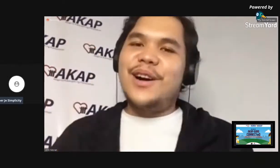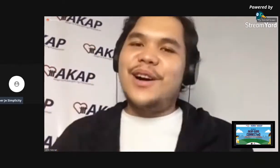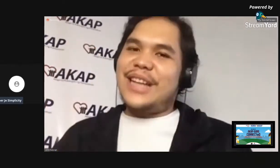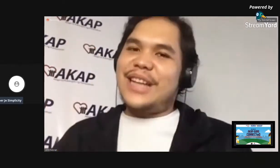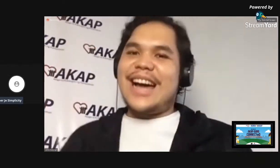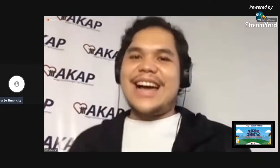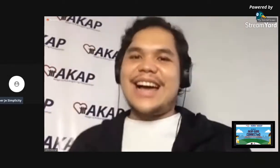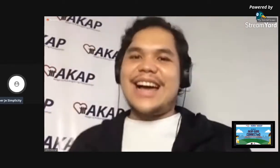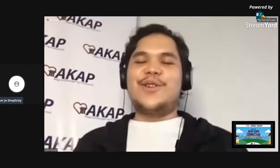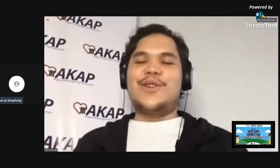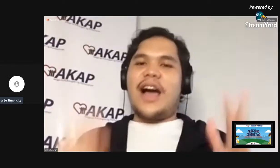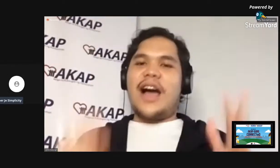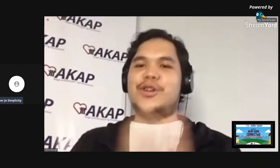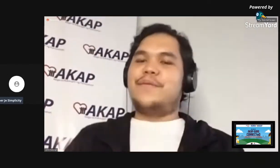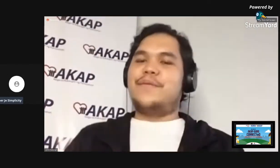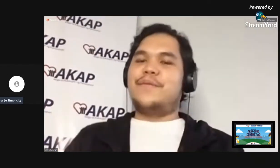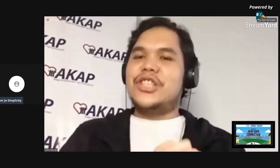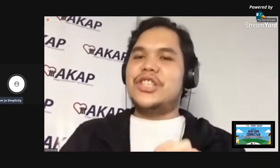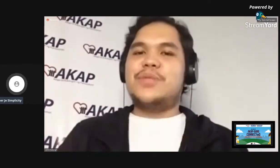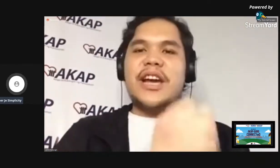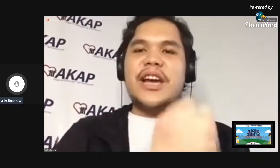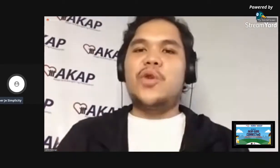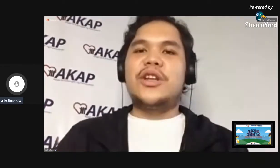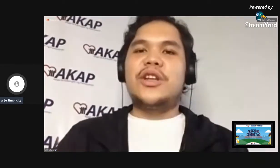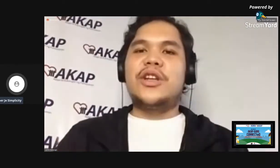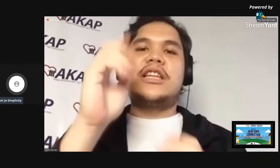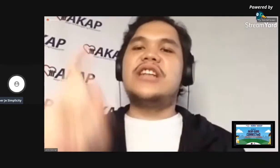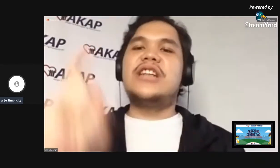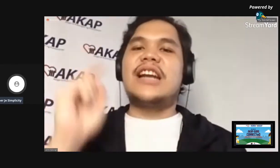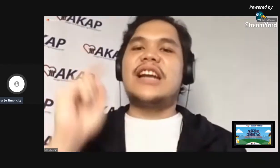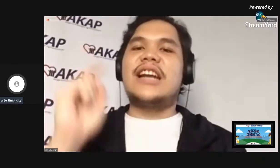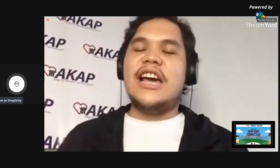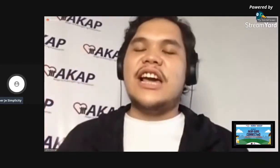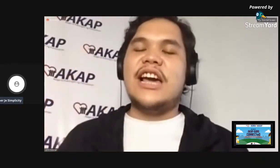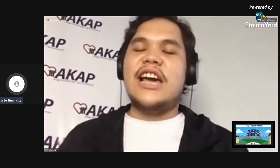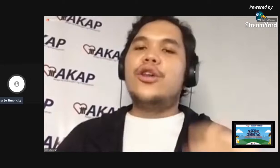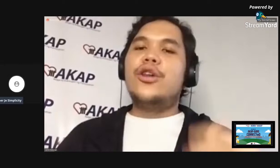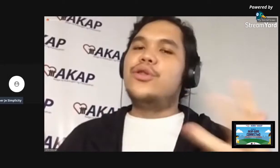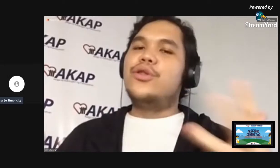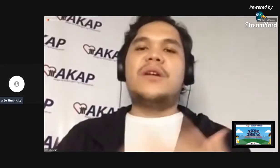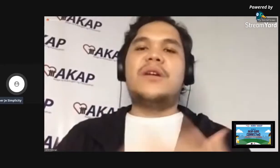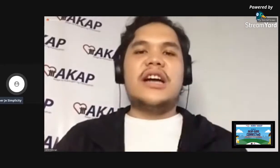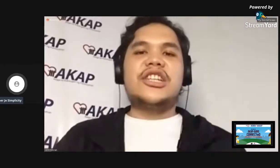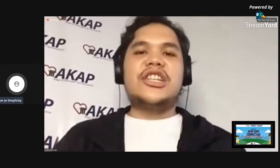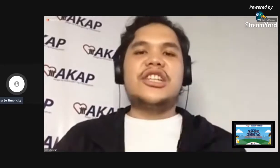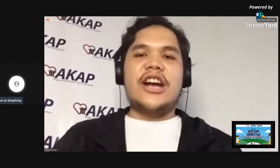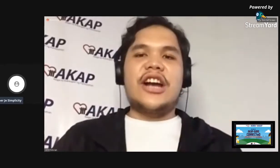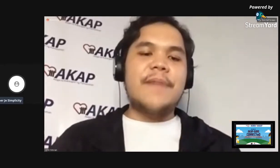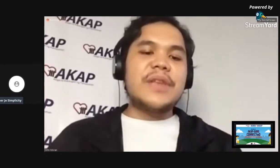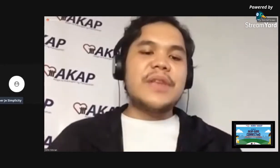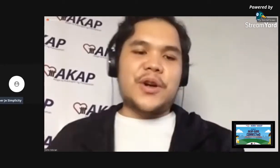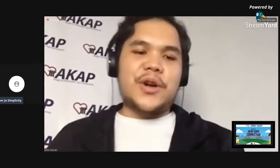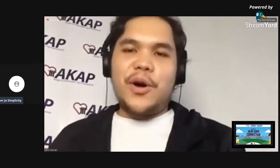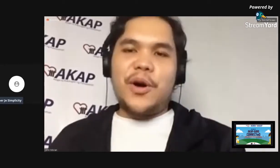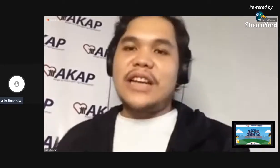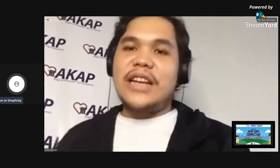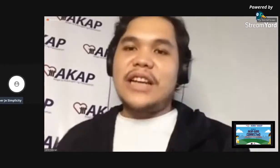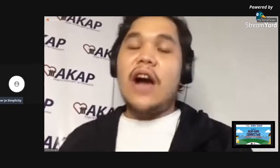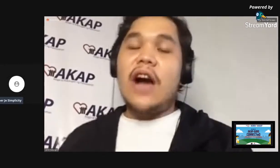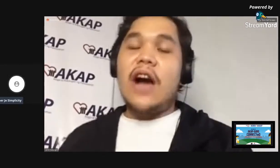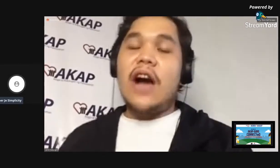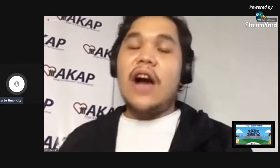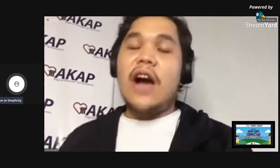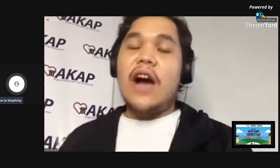mga utak. Ayan, so teachers, marami kayo nakuha doon at I'm sure nakarelate kayo sa ibang mga shinare niyo.